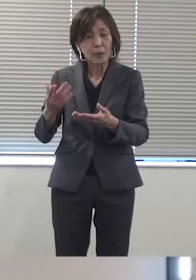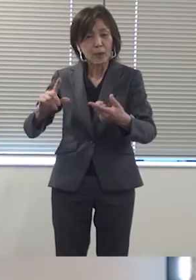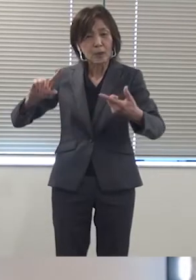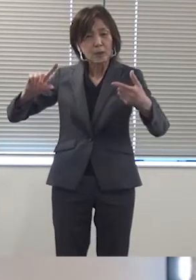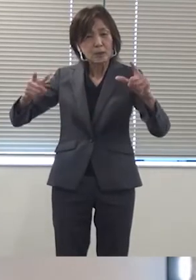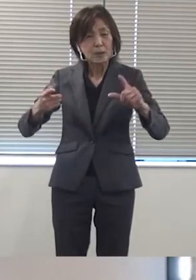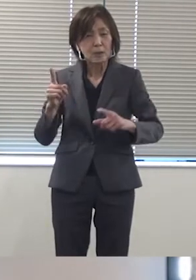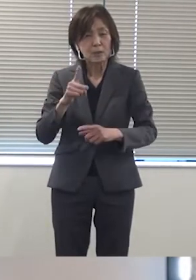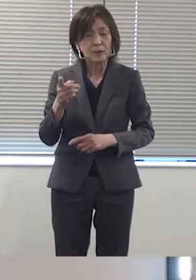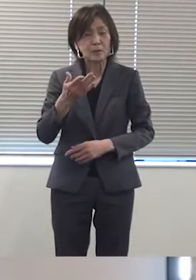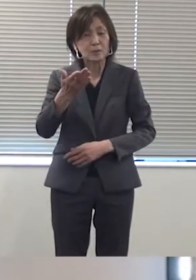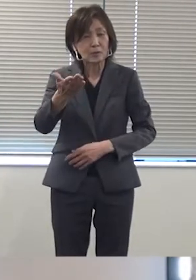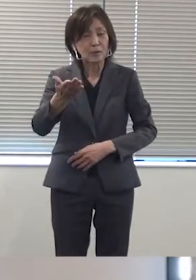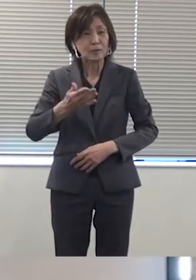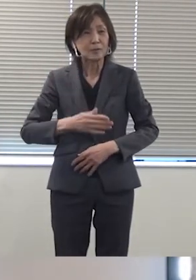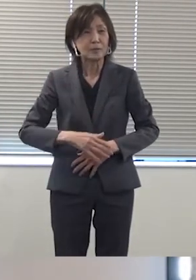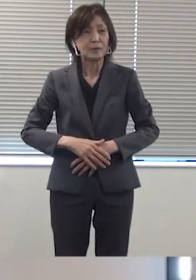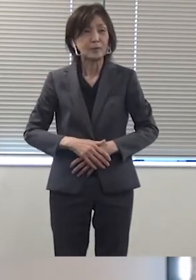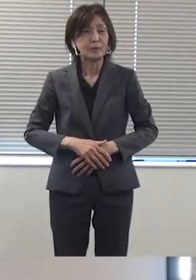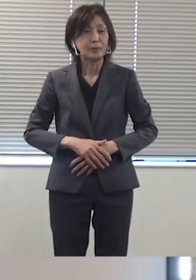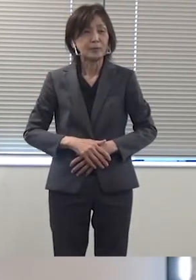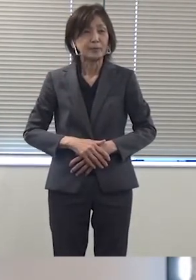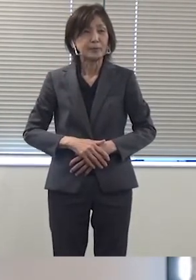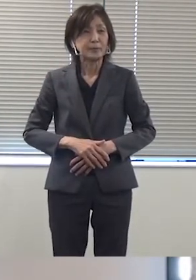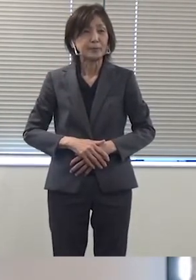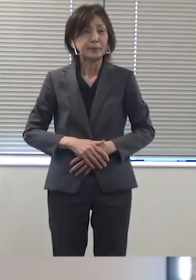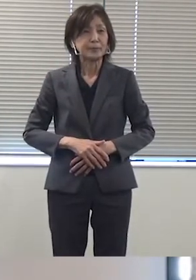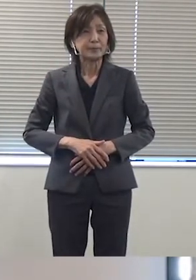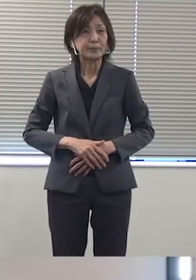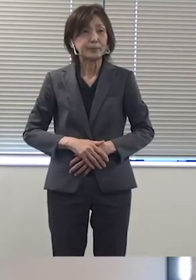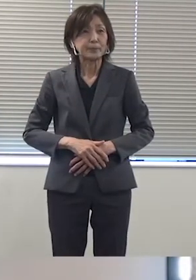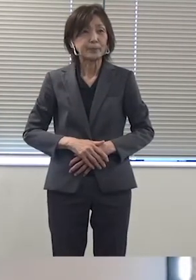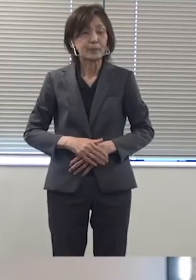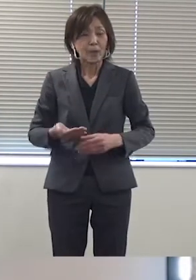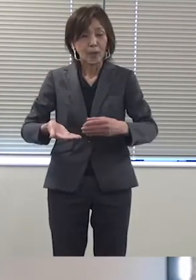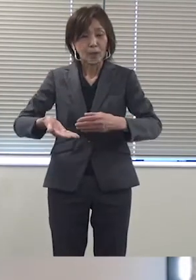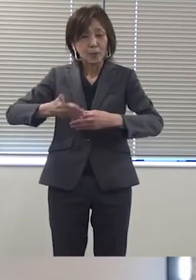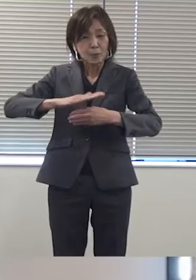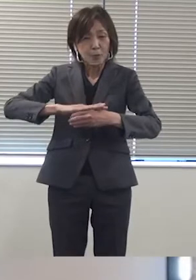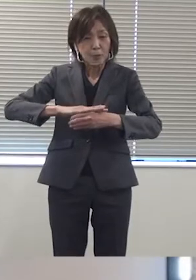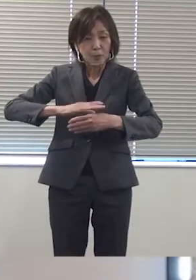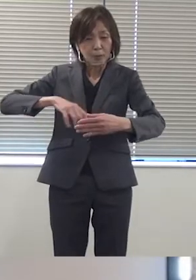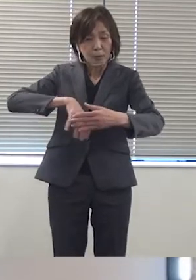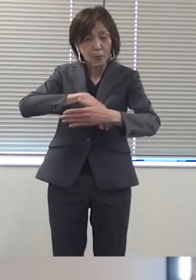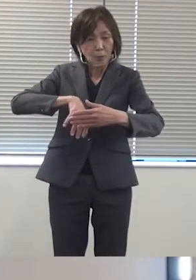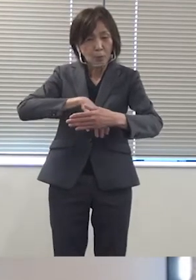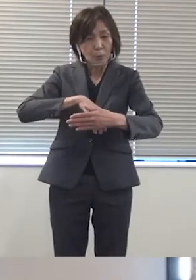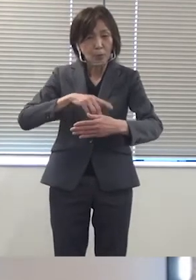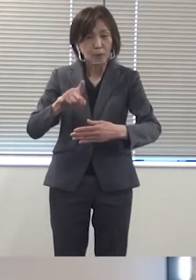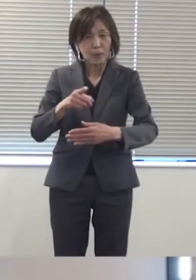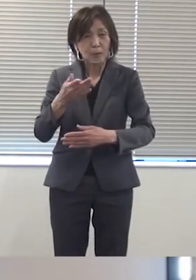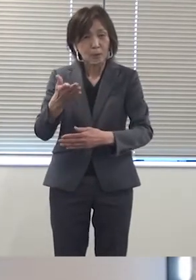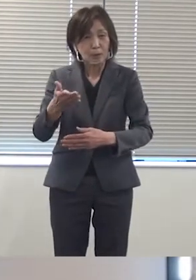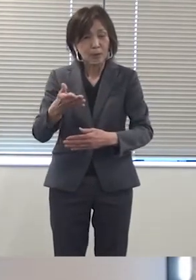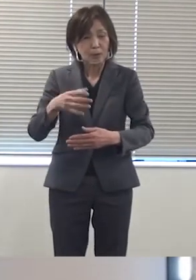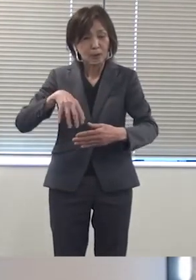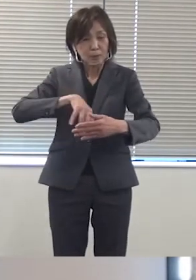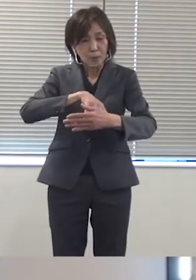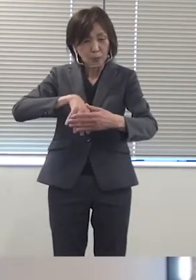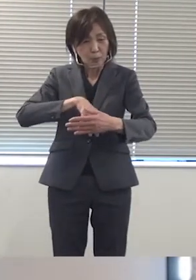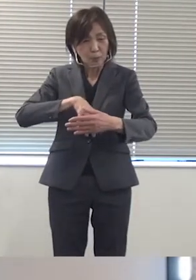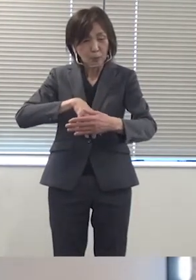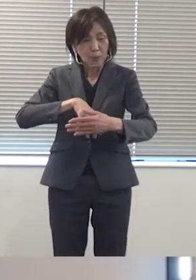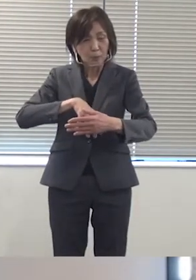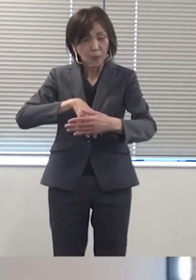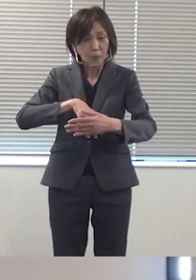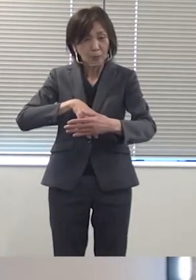らっしゃる部分があるようでしたら、その2点を教えていただけたら。 はい、まあ、あのこのコロナウイ